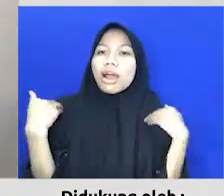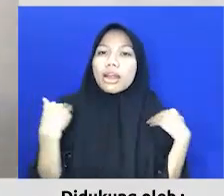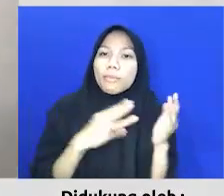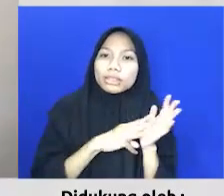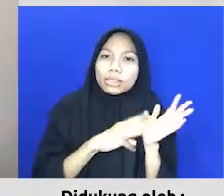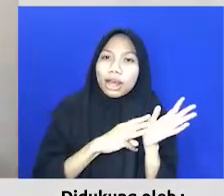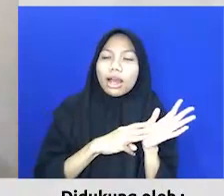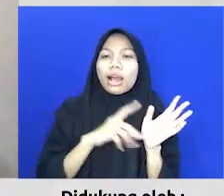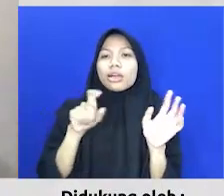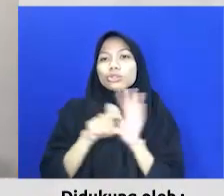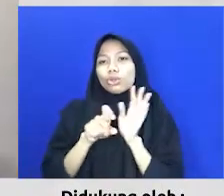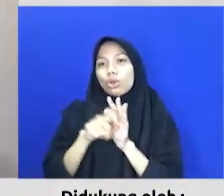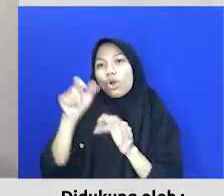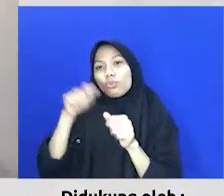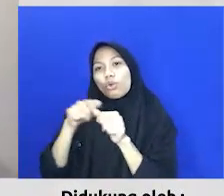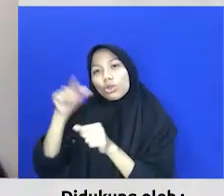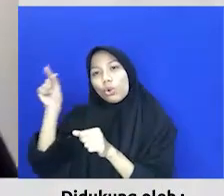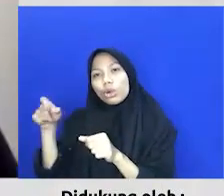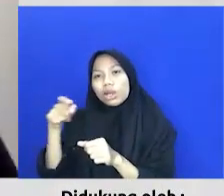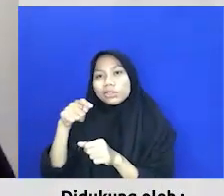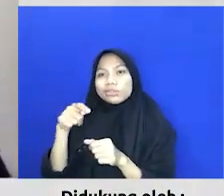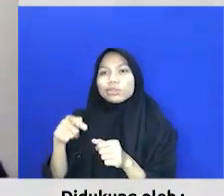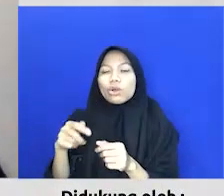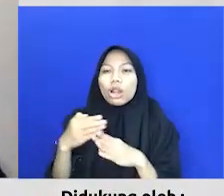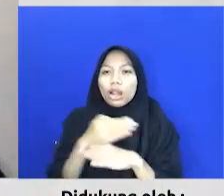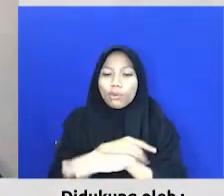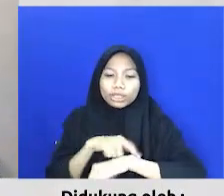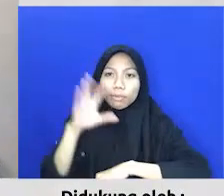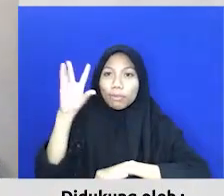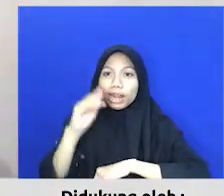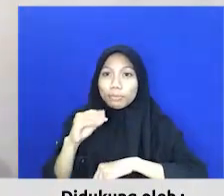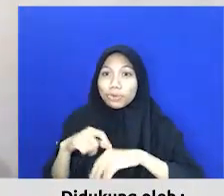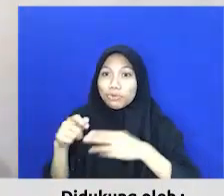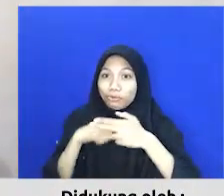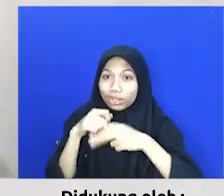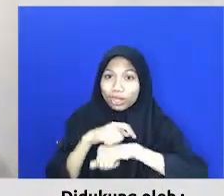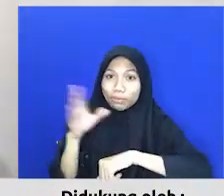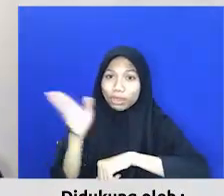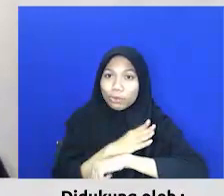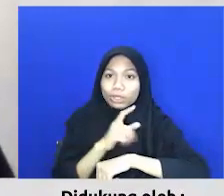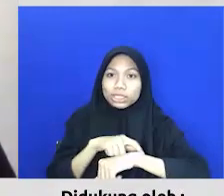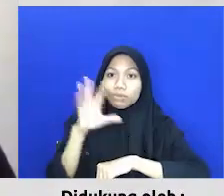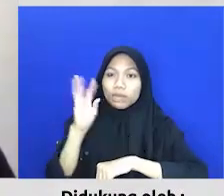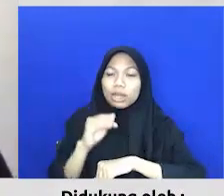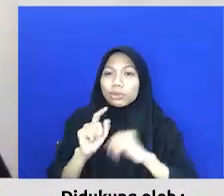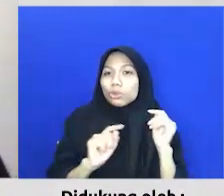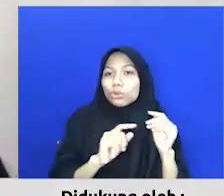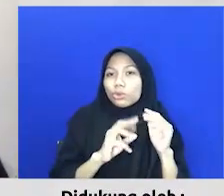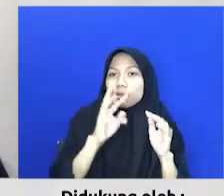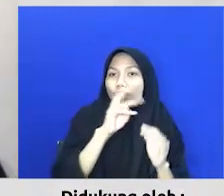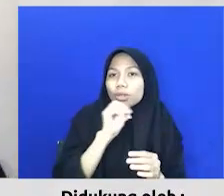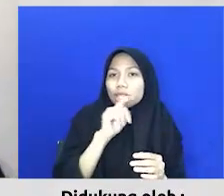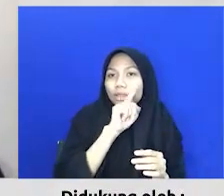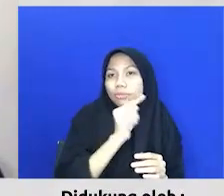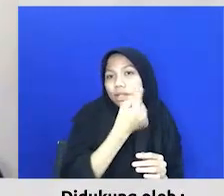Menit pertama, tiga darah yang katanya ngepop itu sama juga gitu. Sangat cepat kita menangkap oh ini anak gadis yang pertama